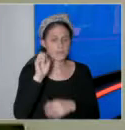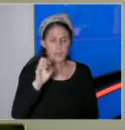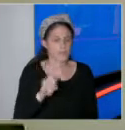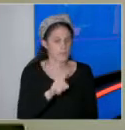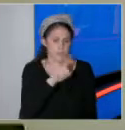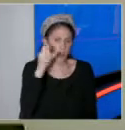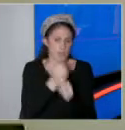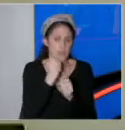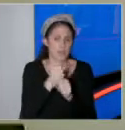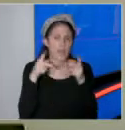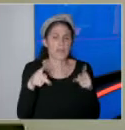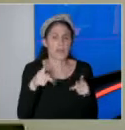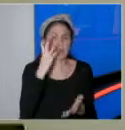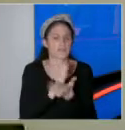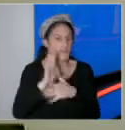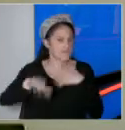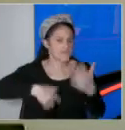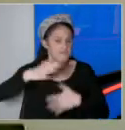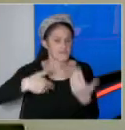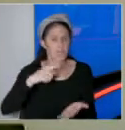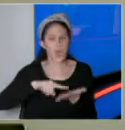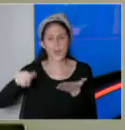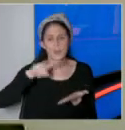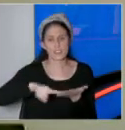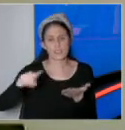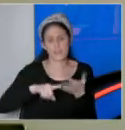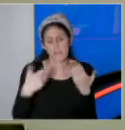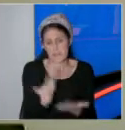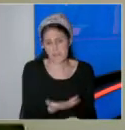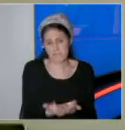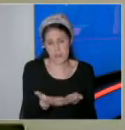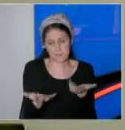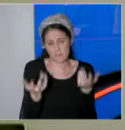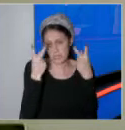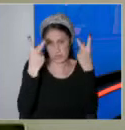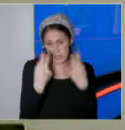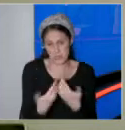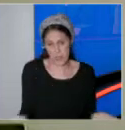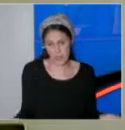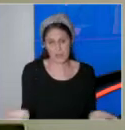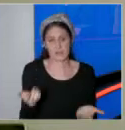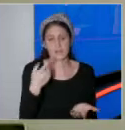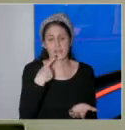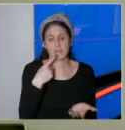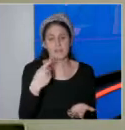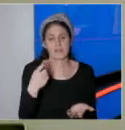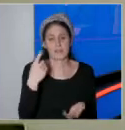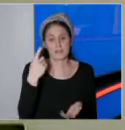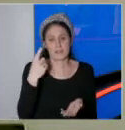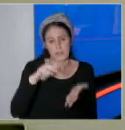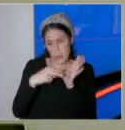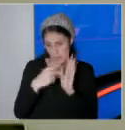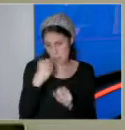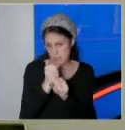הבדיחה הזאת כבר רצה חודשים, אבל בפועל אין לה שום משמעות. אגב, המודל של הרמזור הוא מעולה,